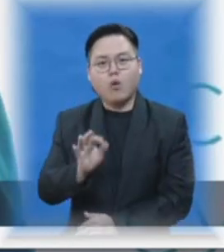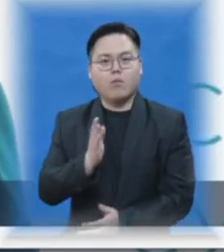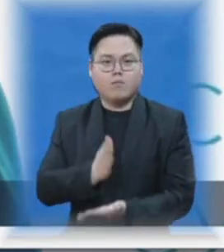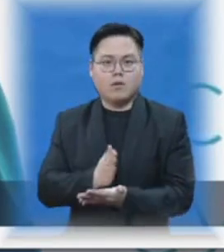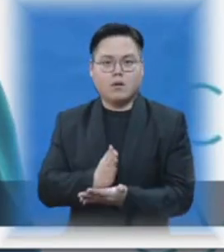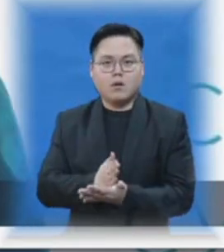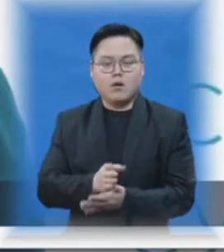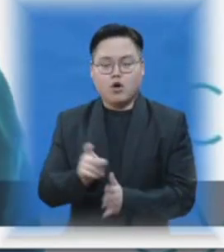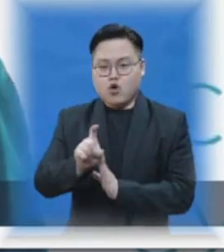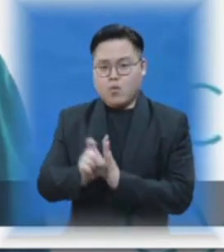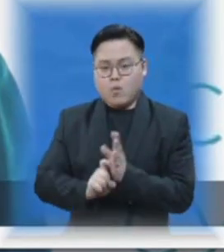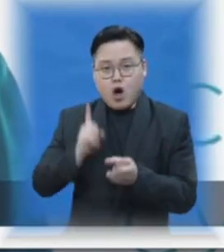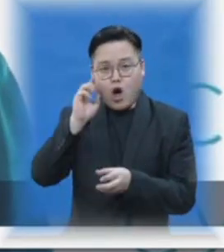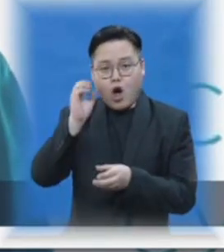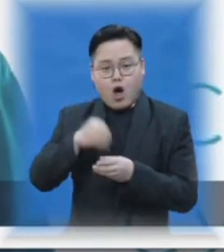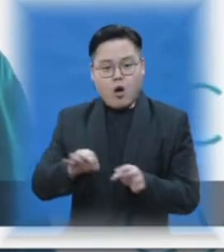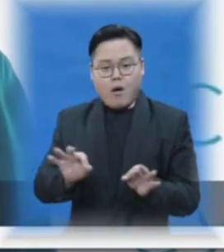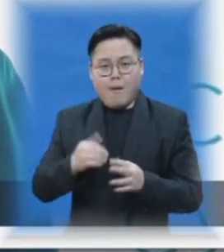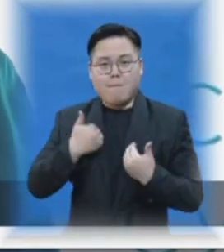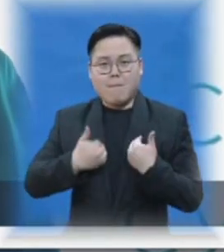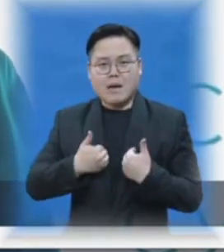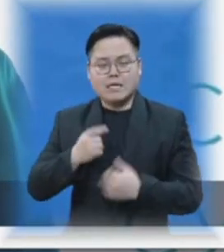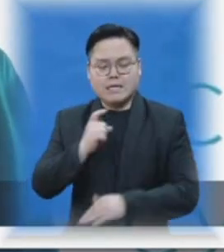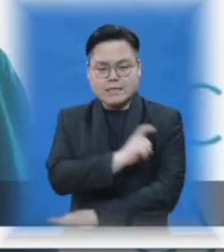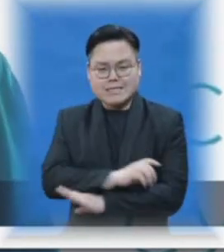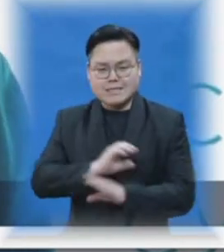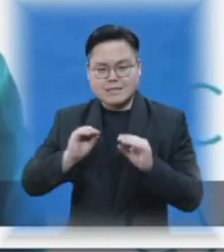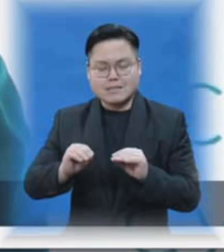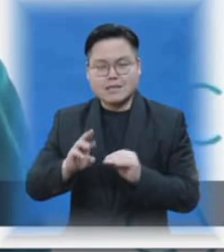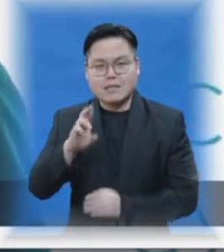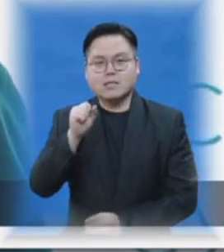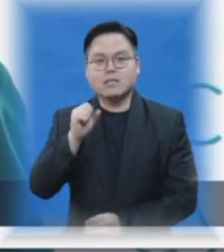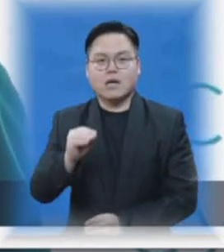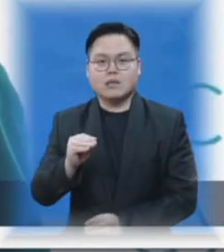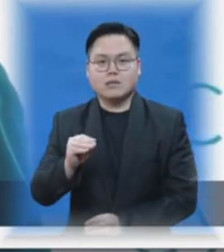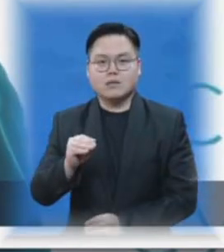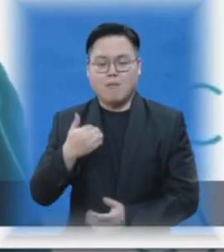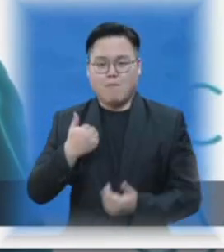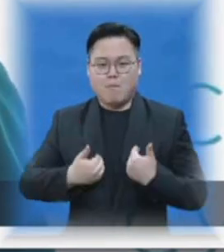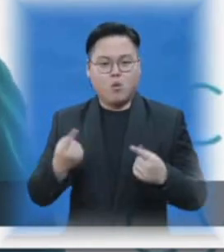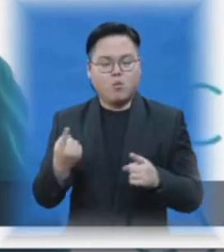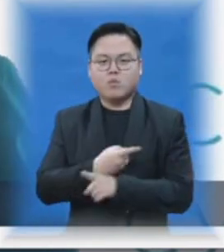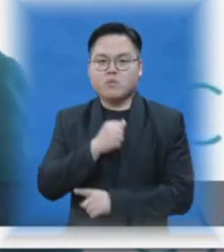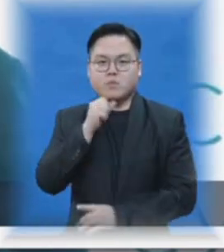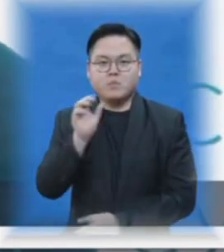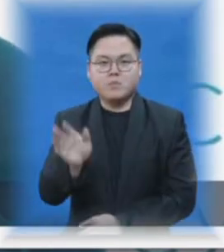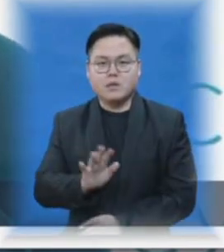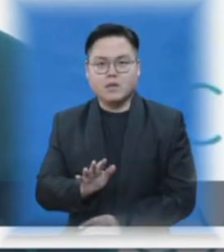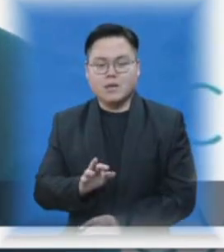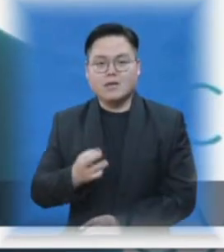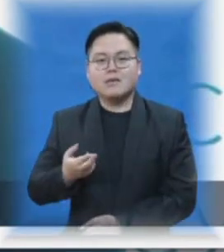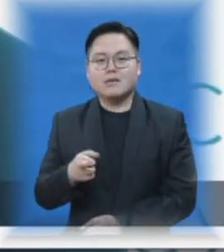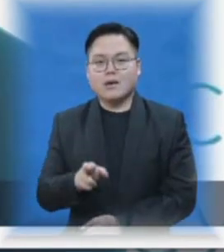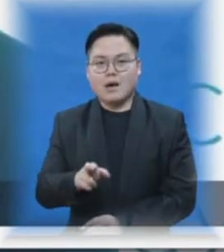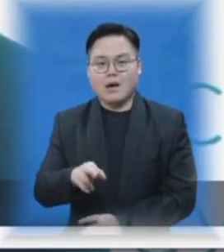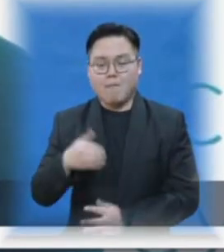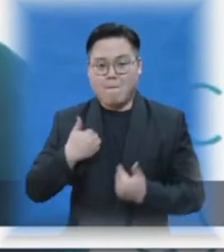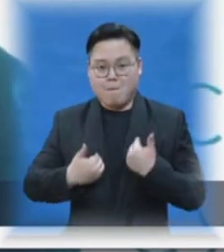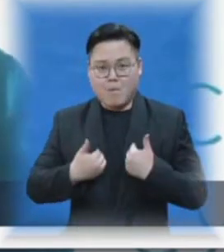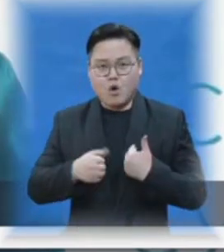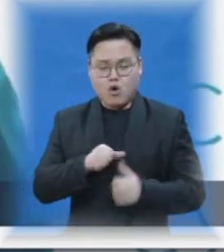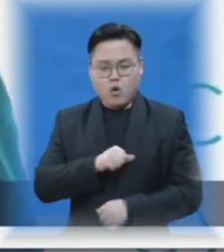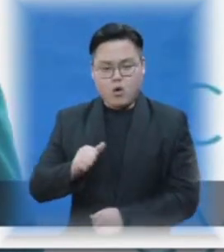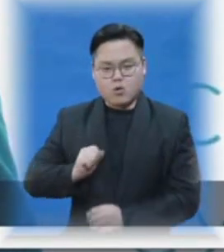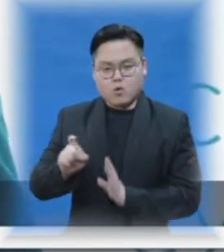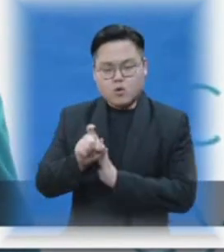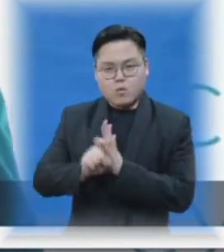Хөтөлбөрийг ойлгоогүй багш хүүхдэд яаж хичээл заах вэ, тийм ээ? А тэгэхээр тэр багшийн буруу биш байхгүй. Ягаад гэвэл тэр багшийг хөтөлбөрийг ойлгохтол, тийм